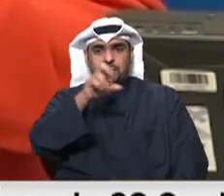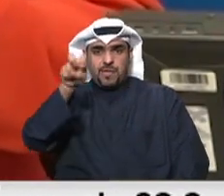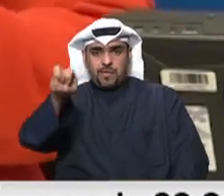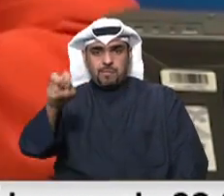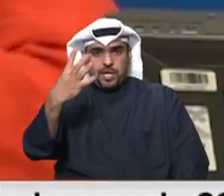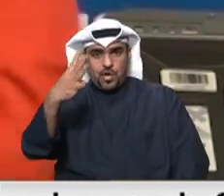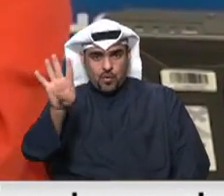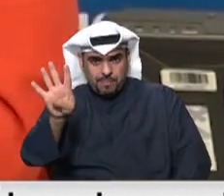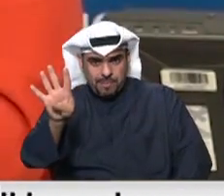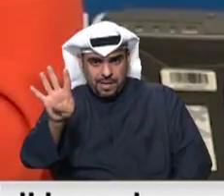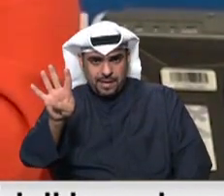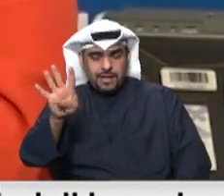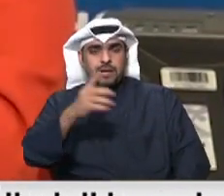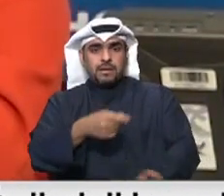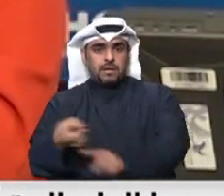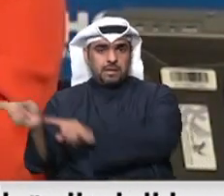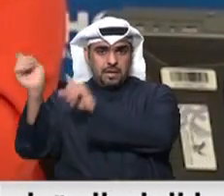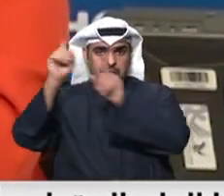1948